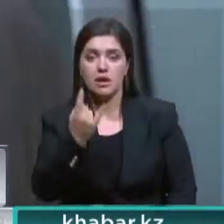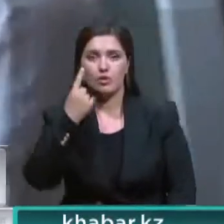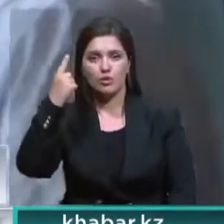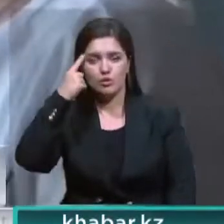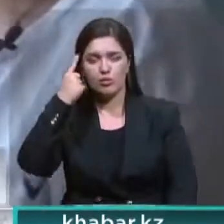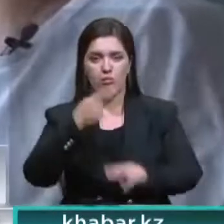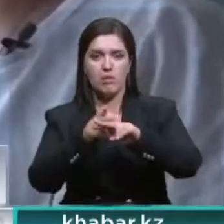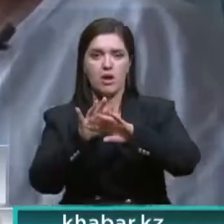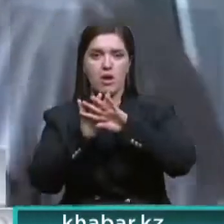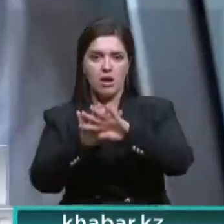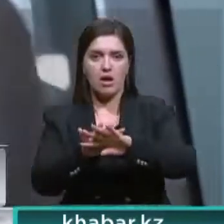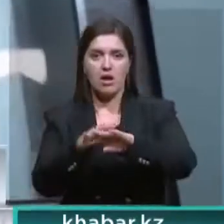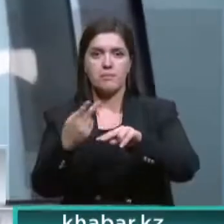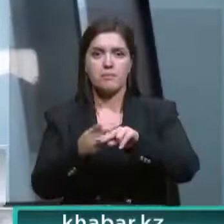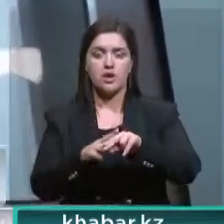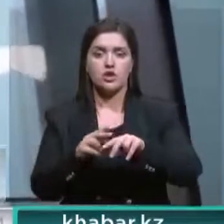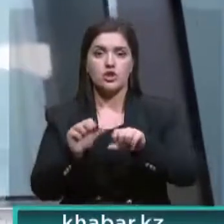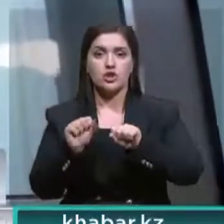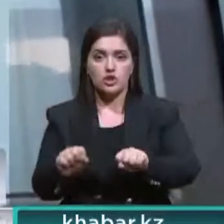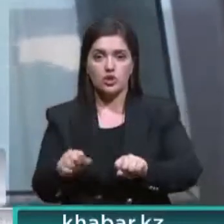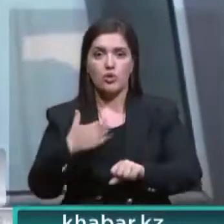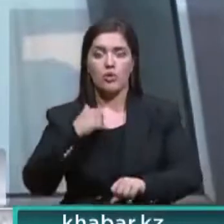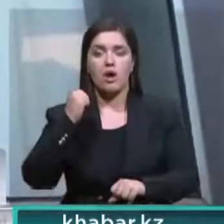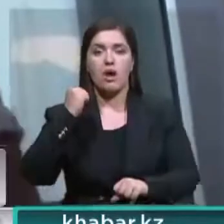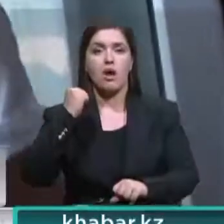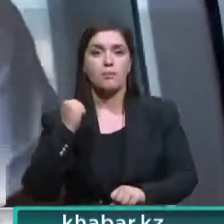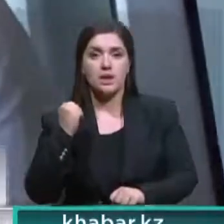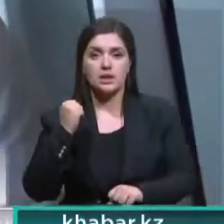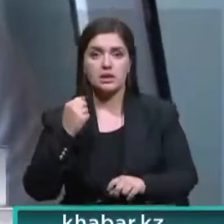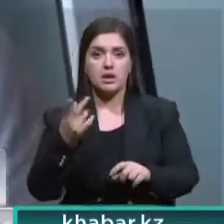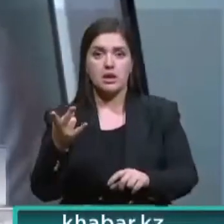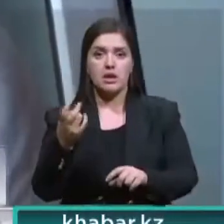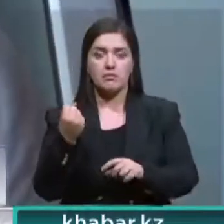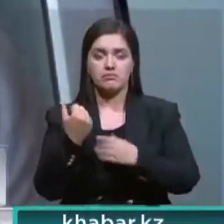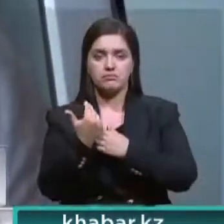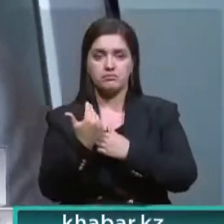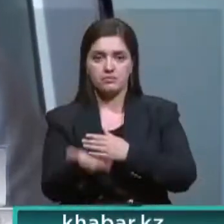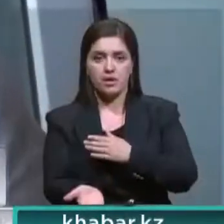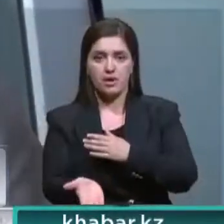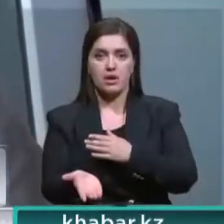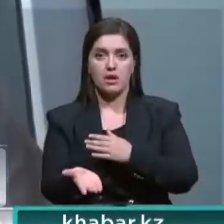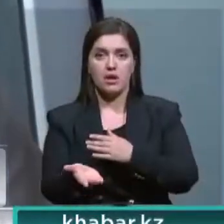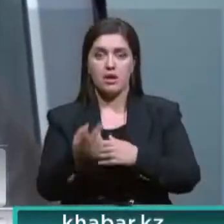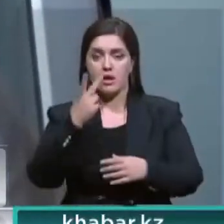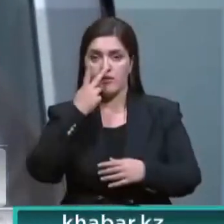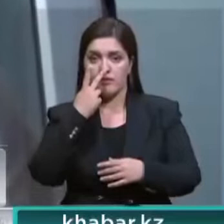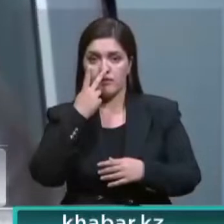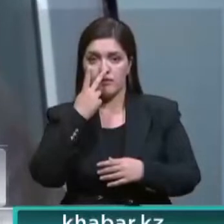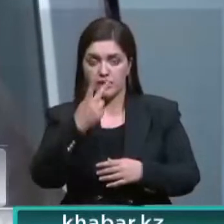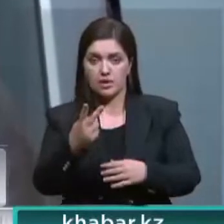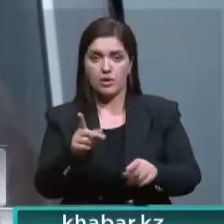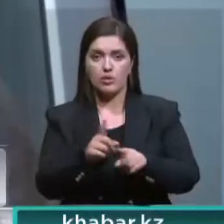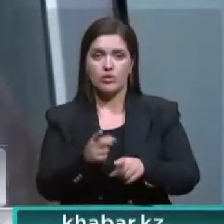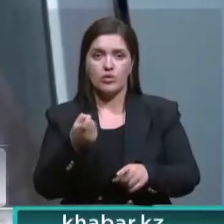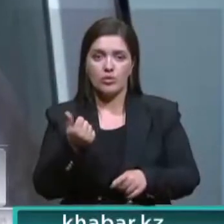что москитная сетка – это опора. Хочет на нее облокотиться, но она не выдерживает и проваливается вниз. Как видите, даже